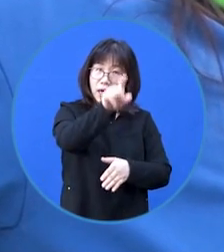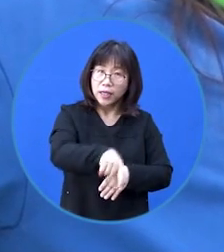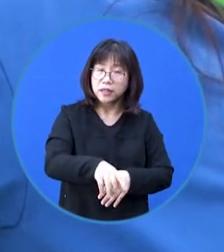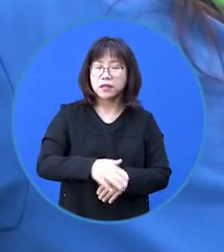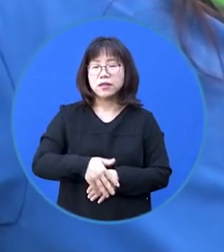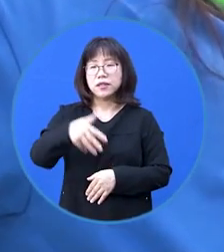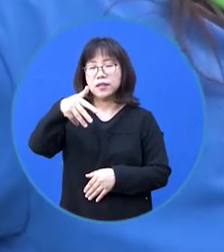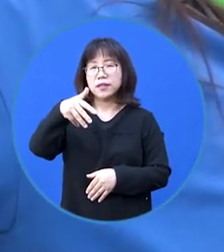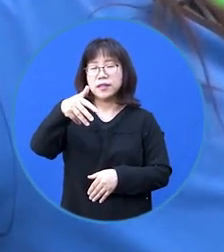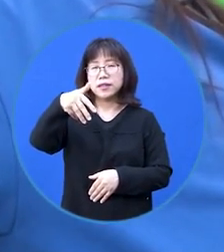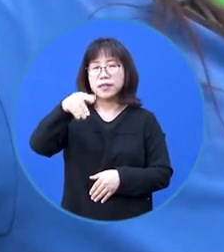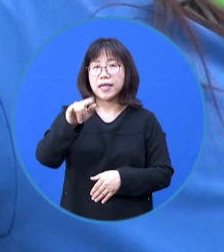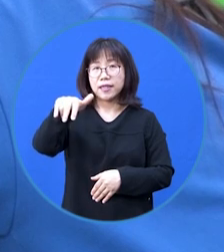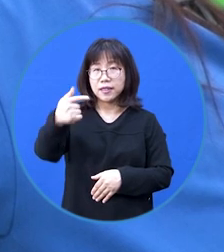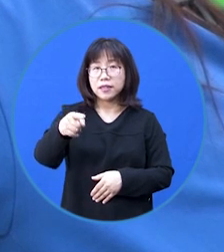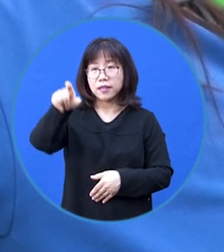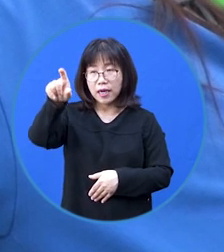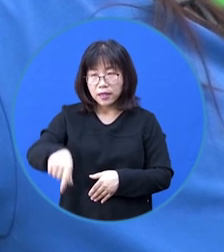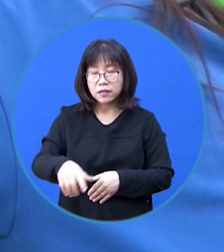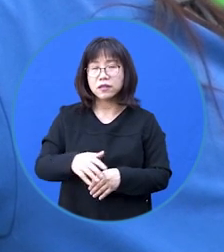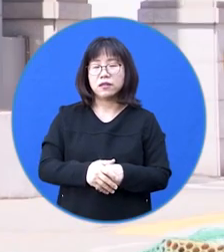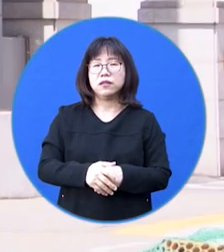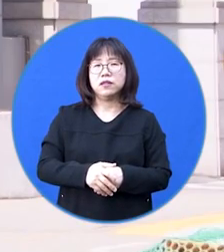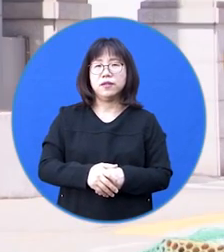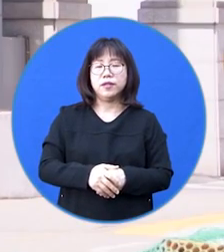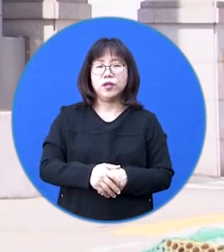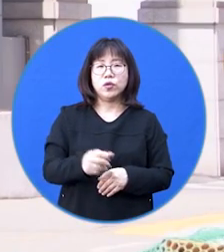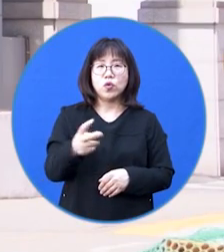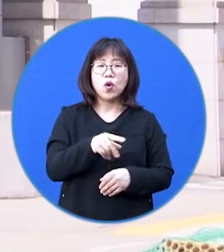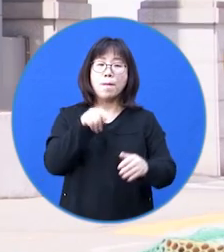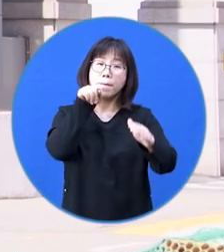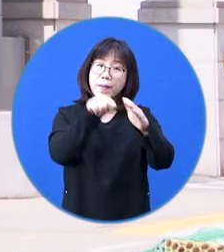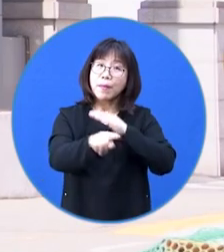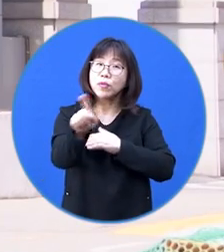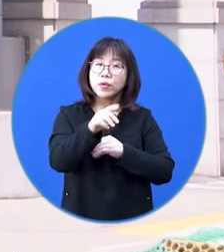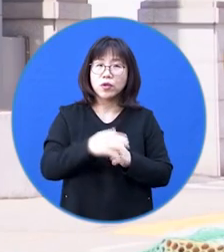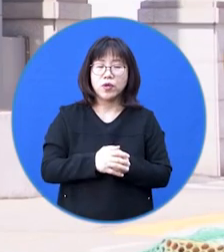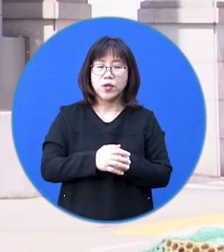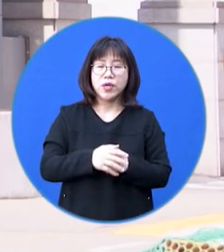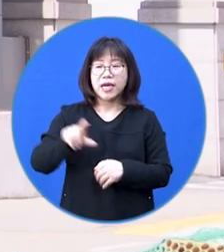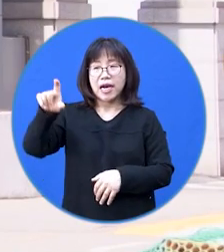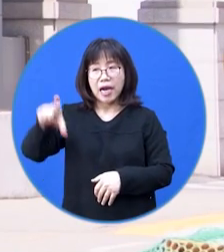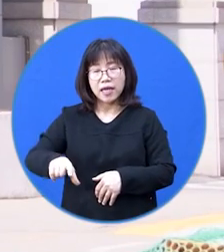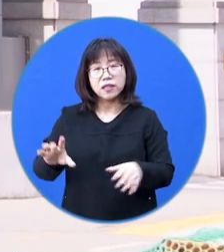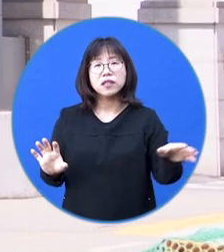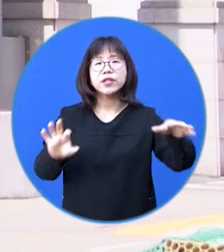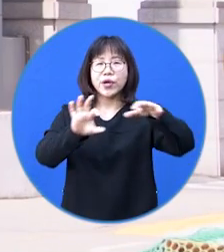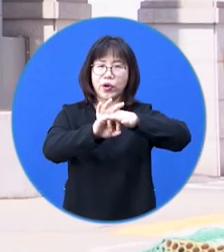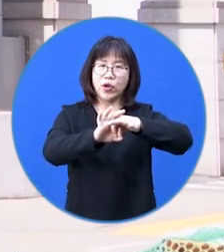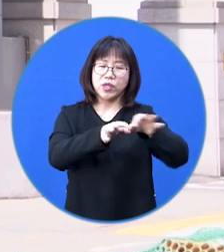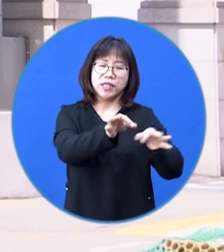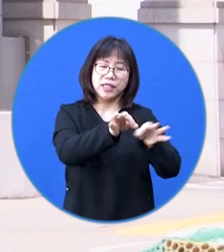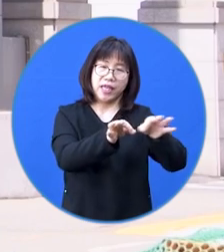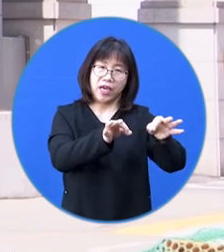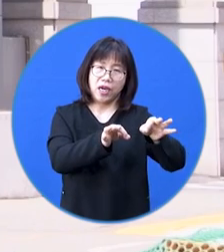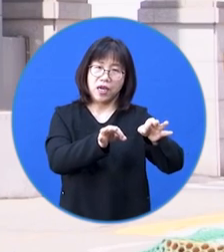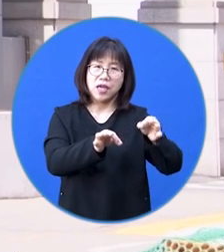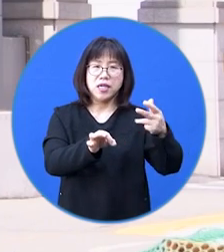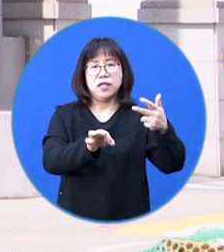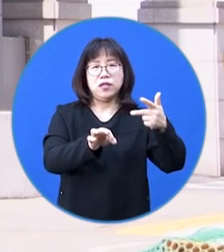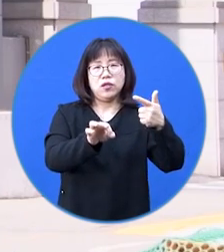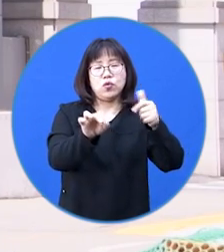5월 11일부터 카드사 홈페이지에서 신청 하며 방문 신청 할 경우 카드와 연계된 은행에서